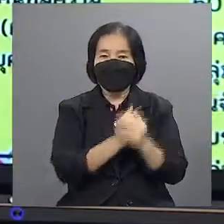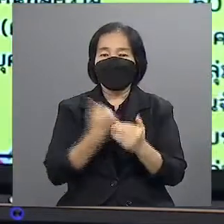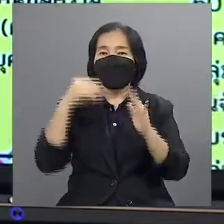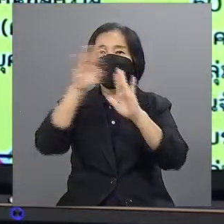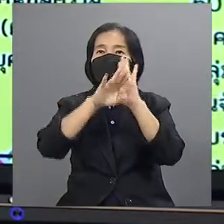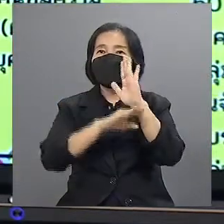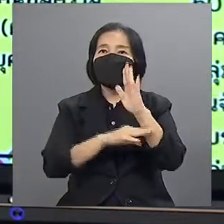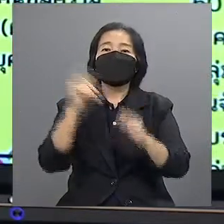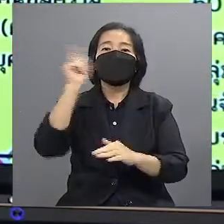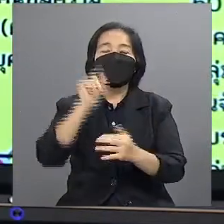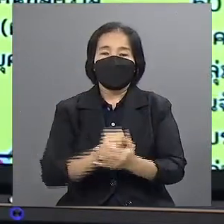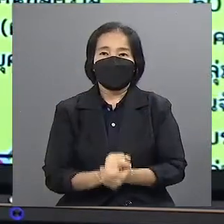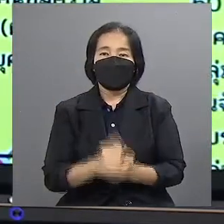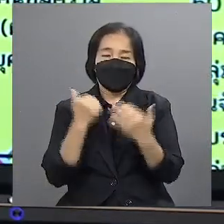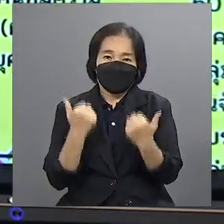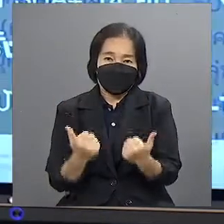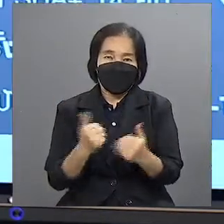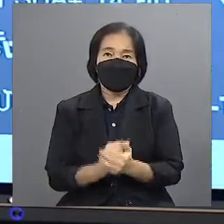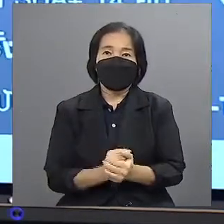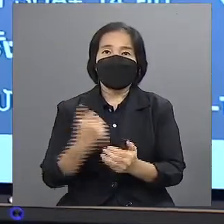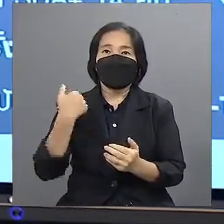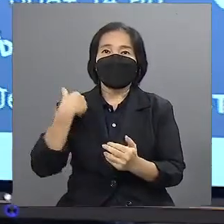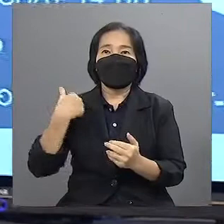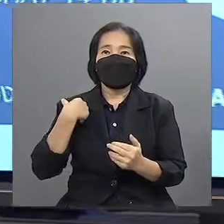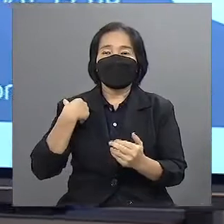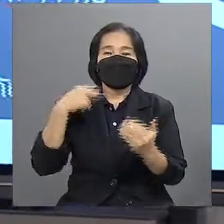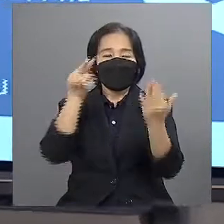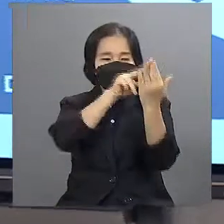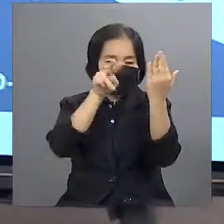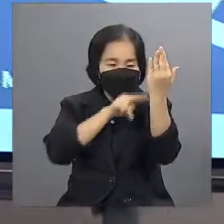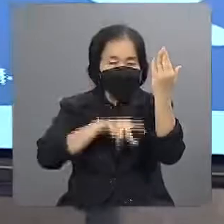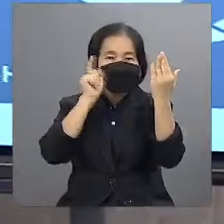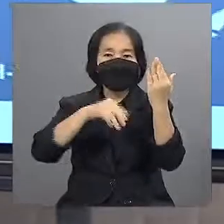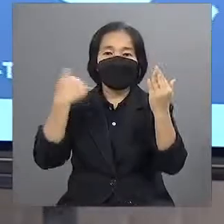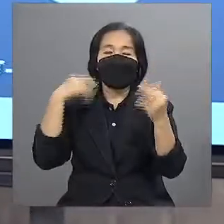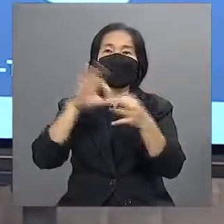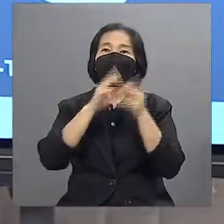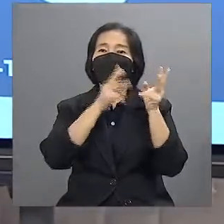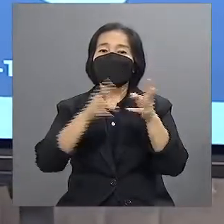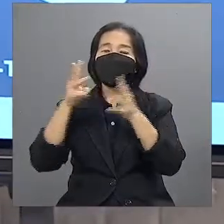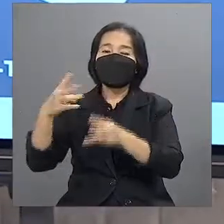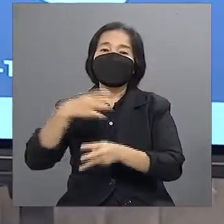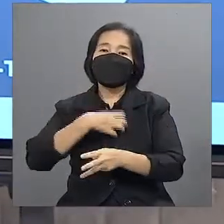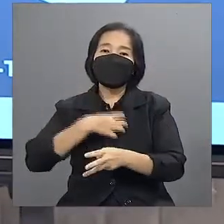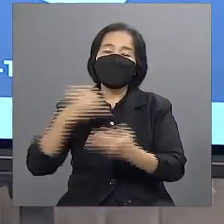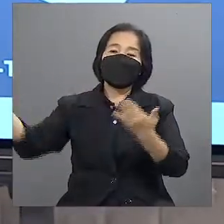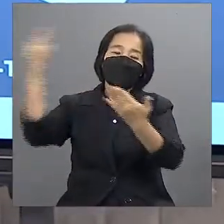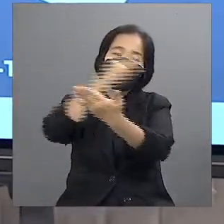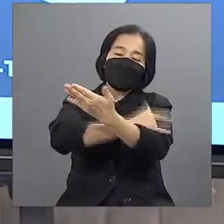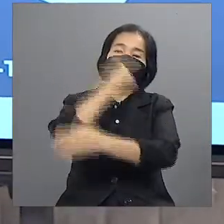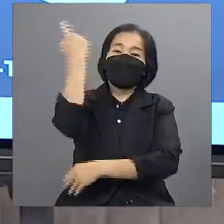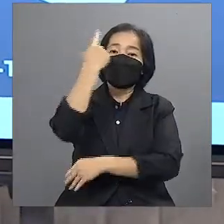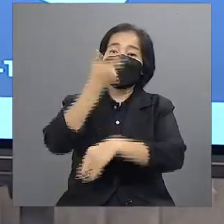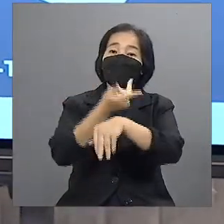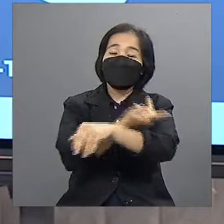เบื้องต้นเท้าทมีการตัวสข้อมูลเป็มาตรการของการ cidade tiposธกเกต onlineั้งหมดนี้ 7-8 ข้